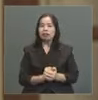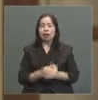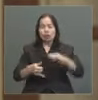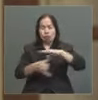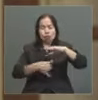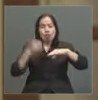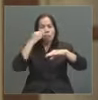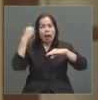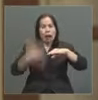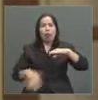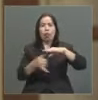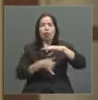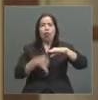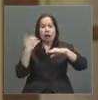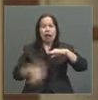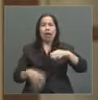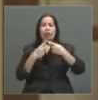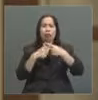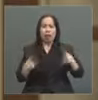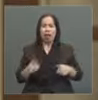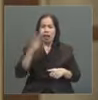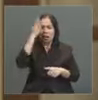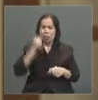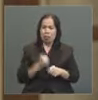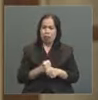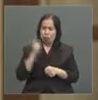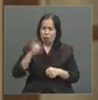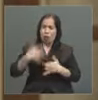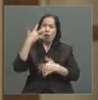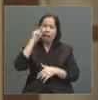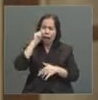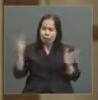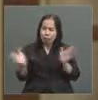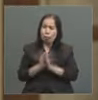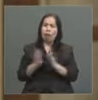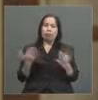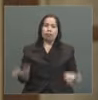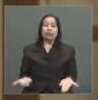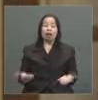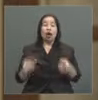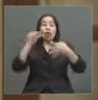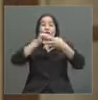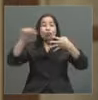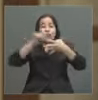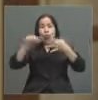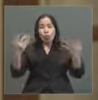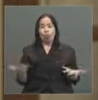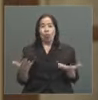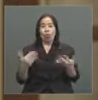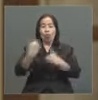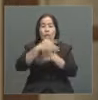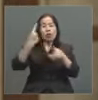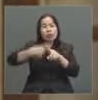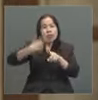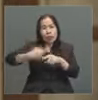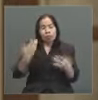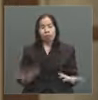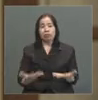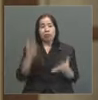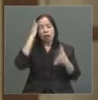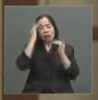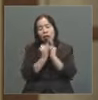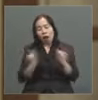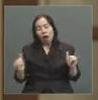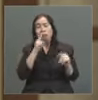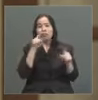ชัดเจนเพราะบางคนบอกว่าอยู่ในบ้านเดียวกันยังต้องใช้ห้องน้ำเดียวกันบางคนอยู่ในคอนโดหรืออยู่ในห้องเช่ายังต้องนอนในพื้น